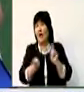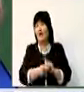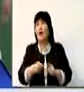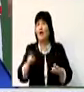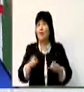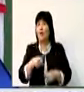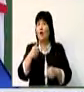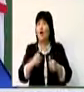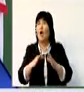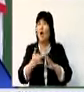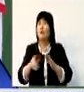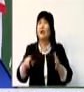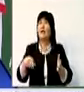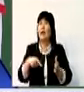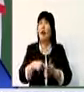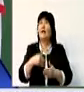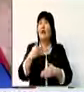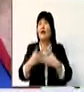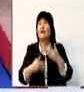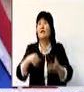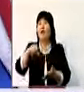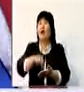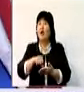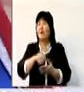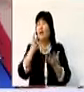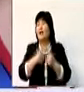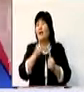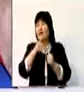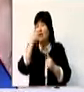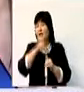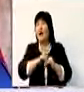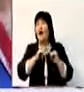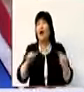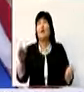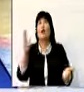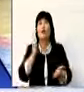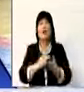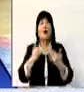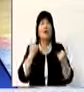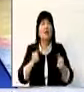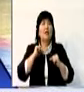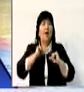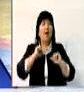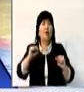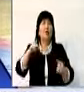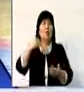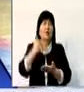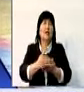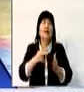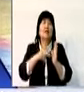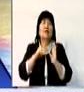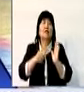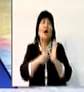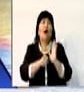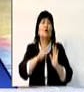Дүбірлі доданың аудандық, қалалық кезеңдеріне қатысушылар саны да жылдан жылға арта түсуде. Биыл рекордтық көрсеткіш